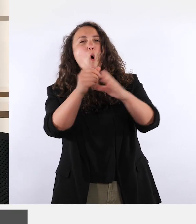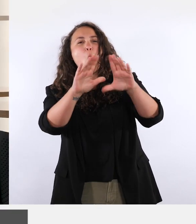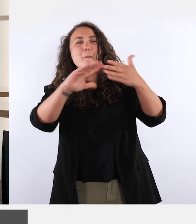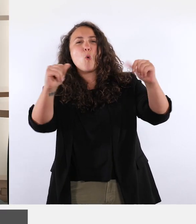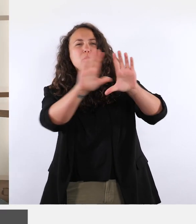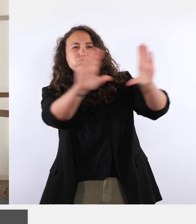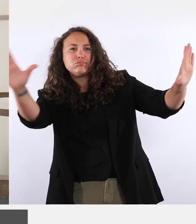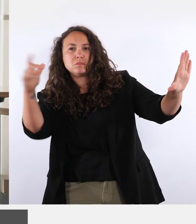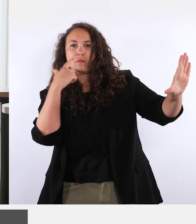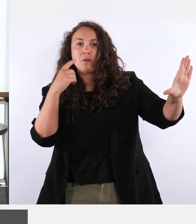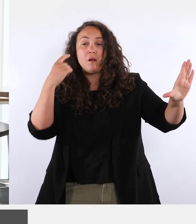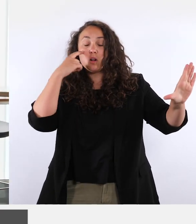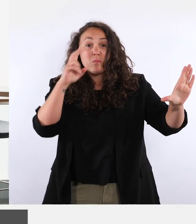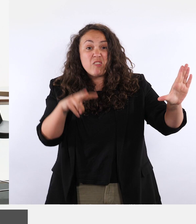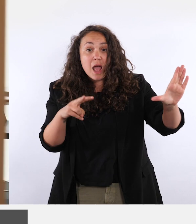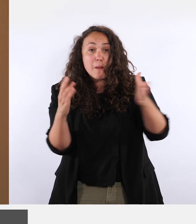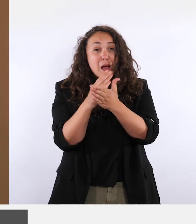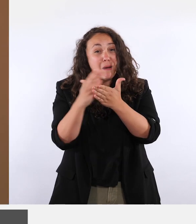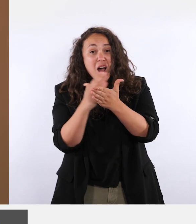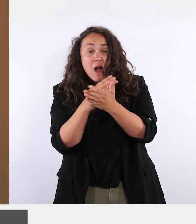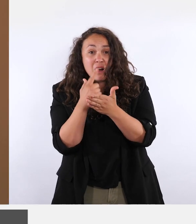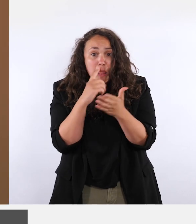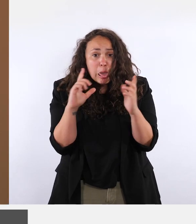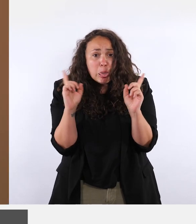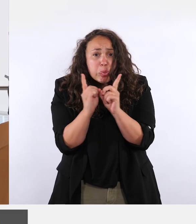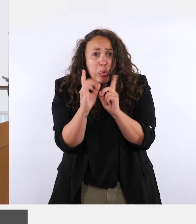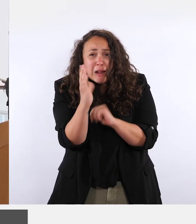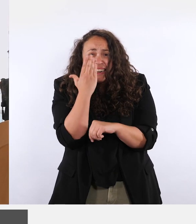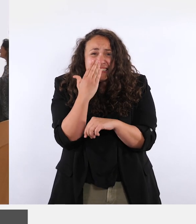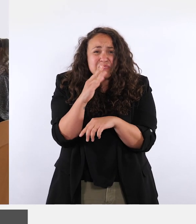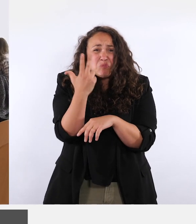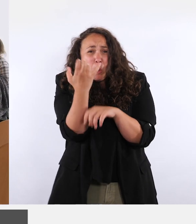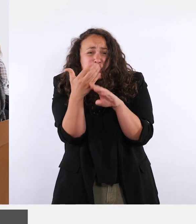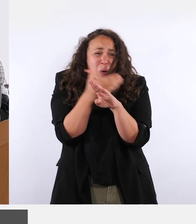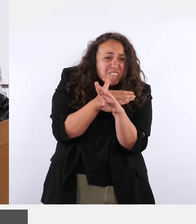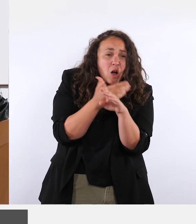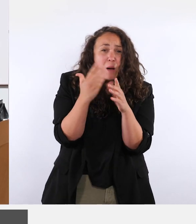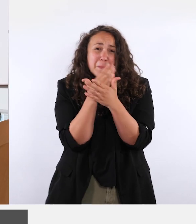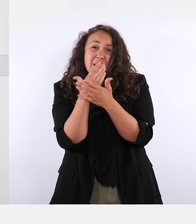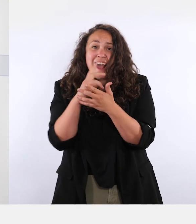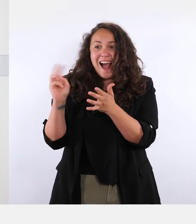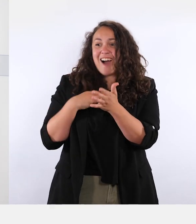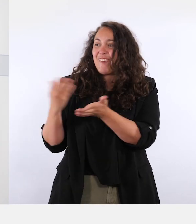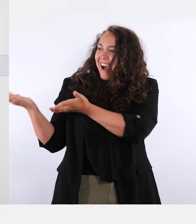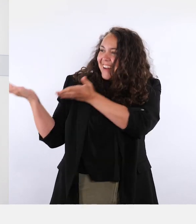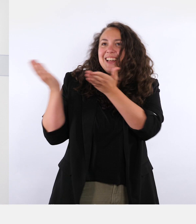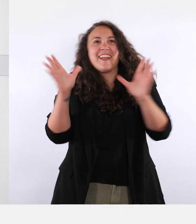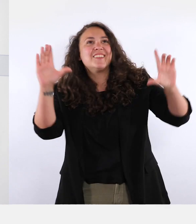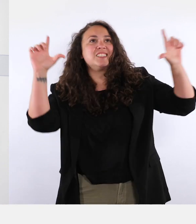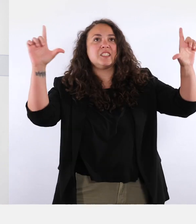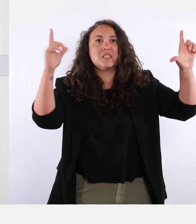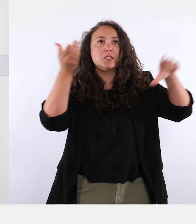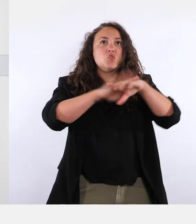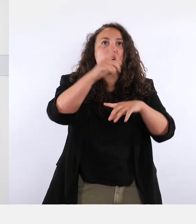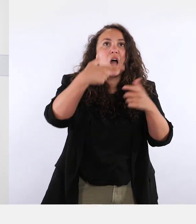Ce grand mur de fond de scène où on a eu quelque chose comme 72 heures pour le réaliser. Et au moment où la